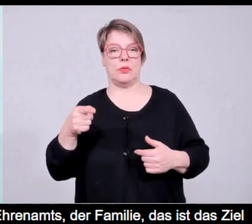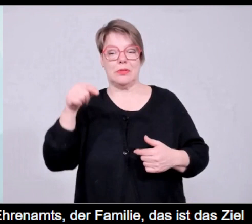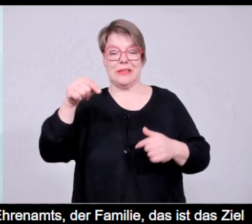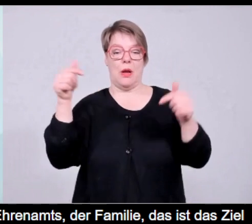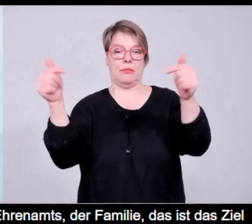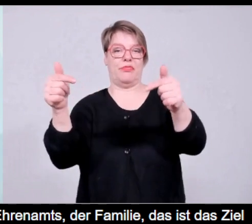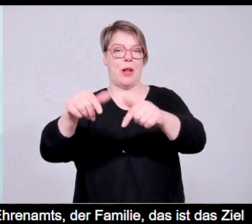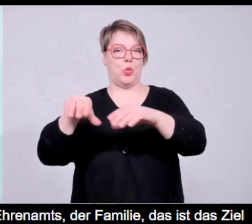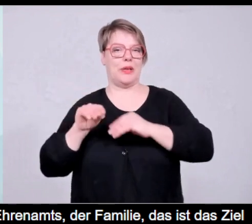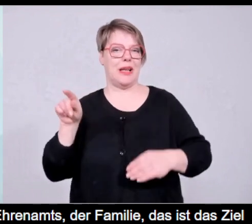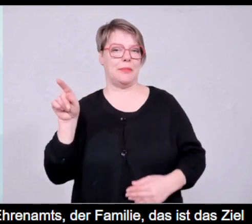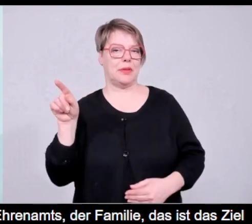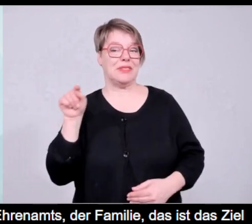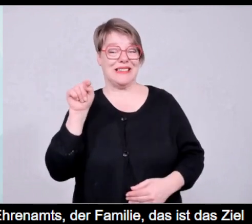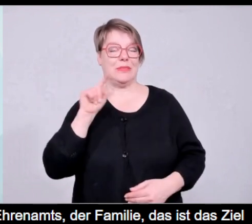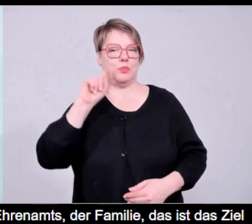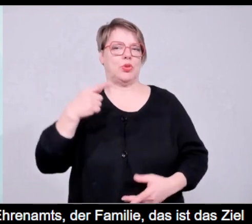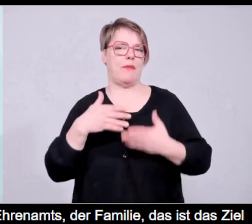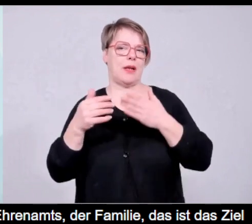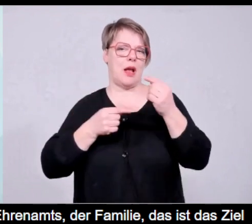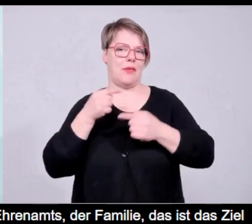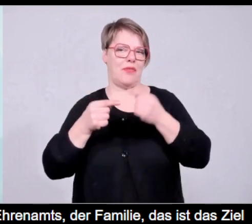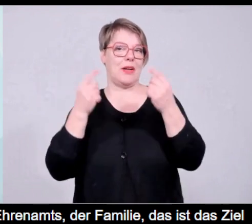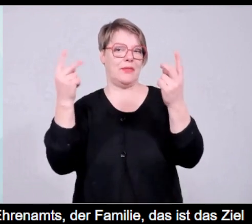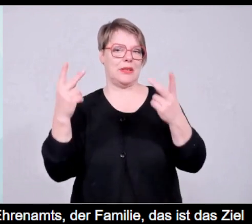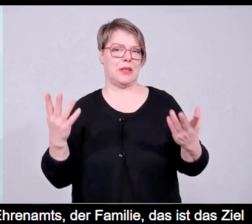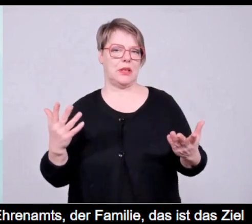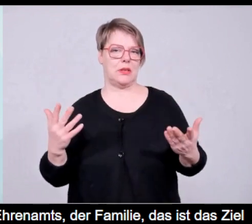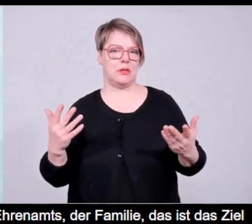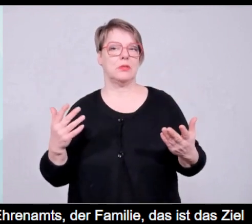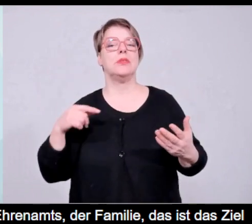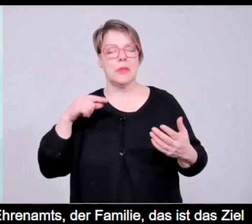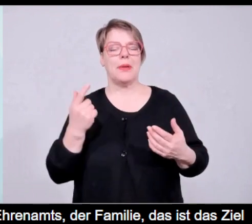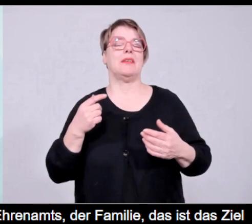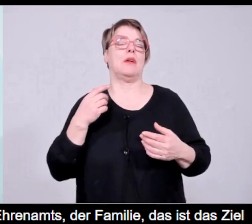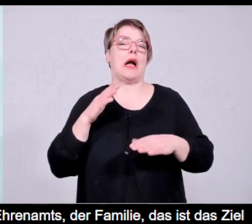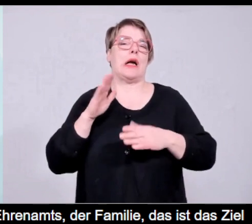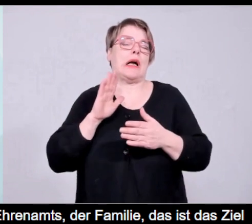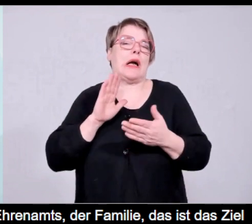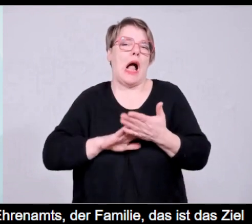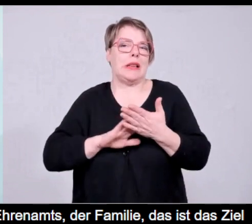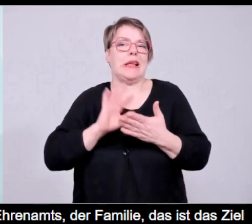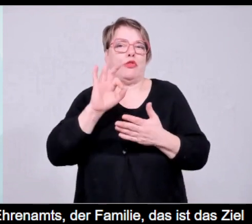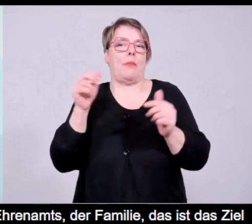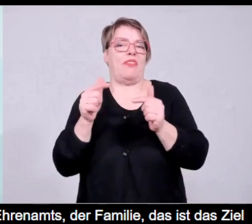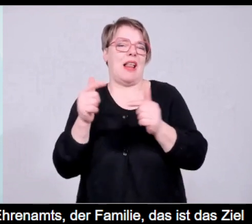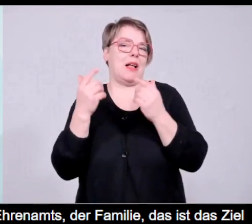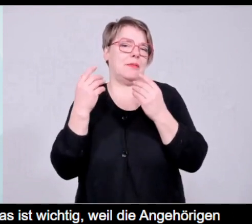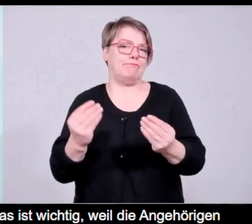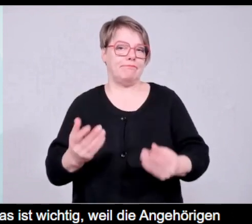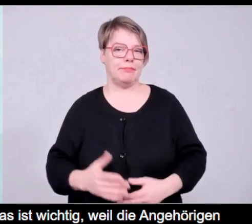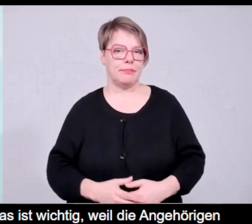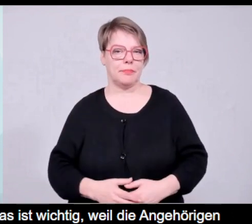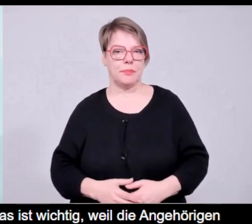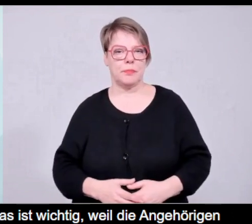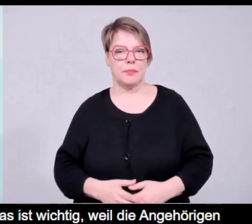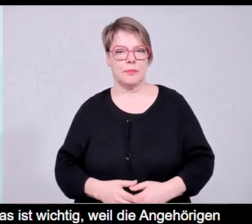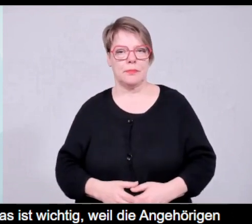Weiterentwicklung